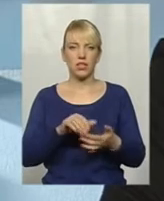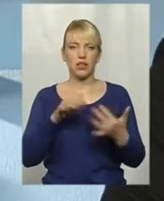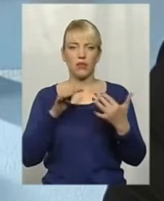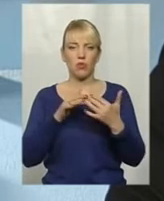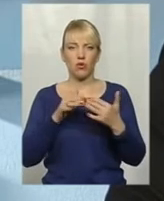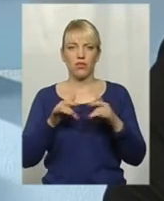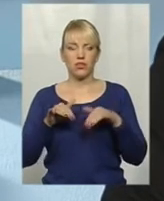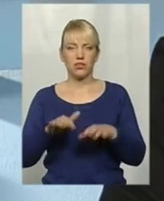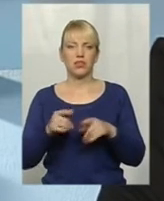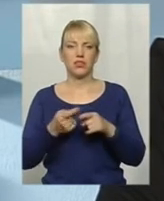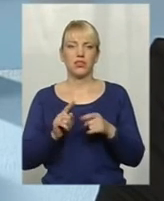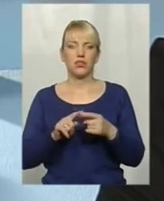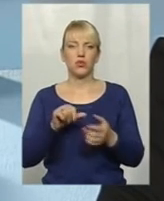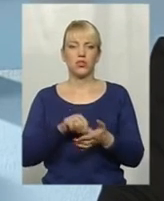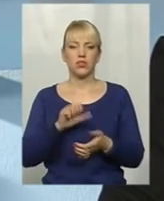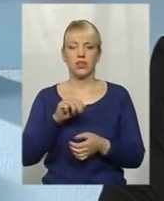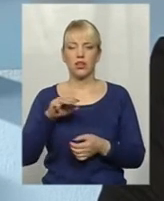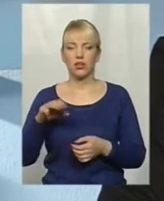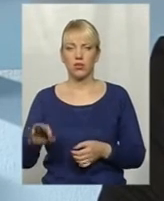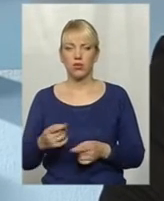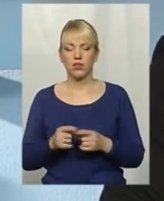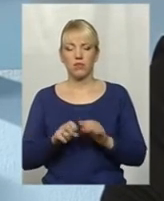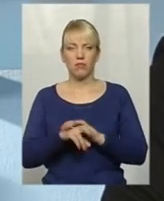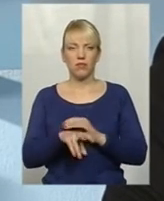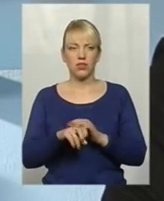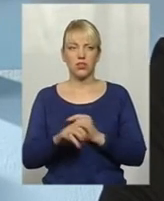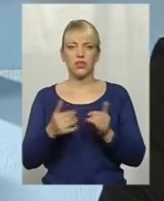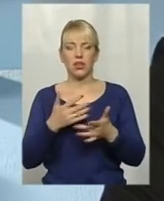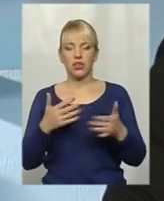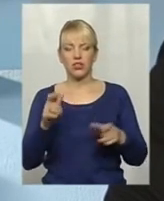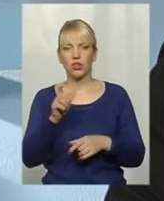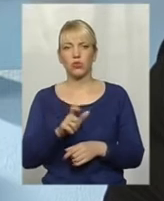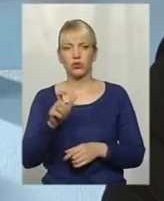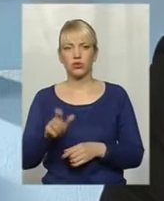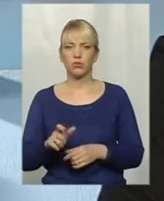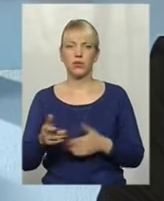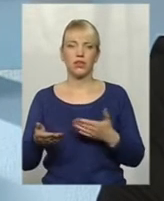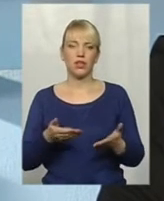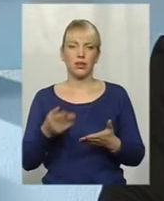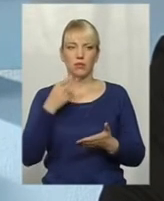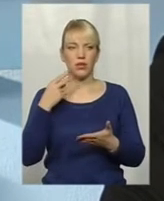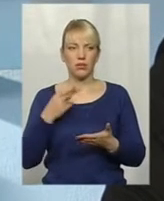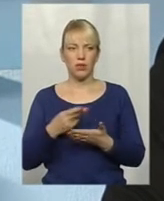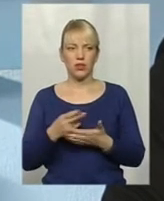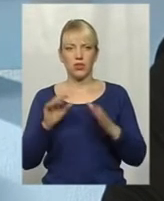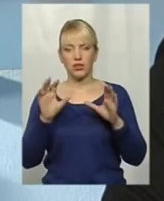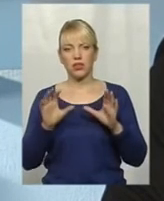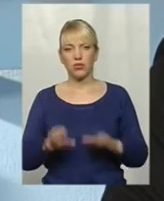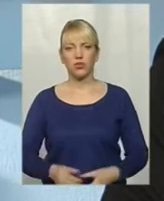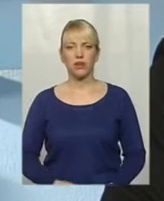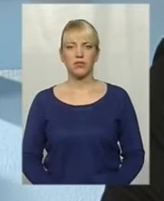учасники АТО, це біженці та інші особи, які передбачені